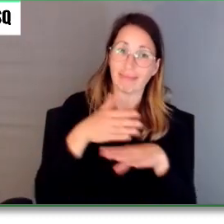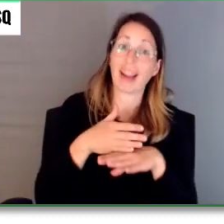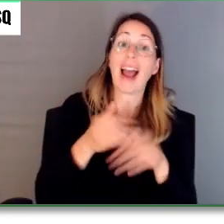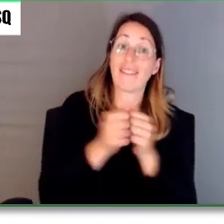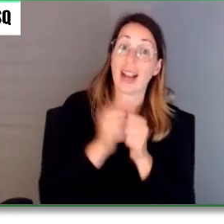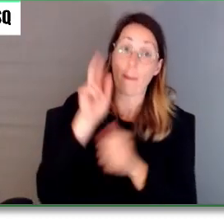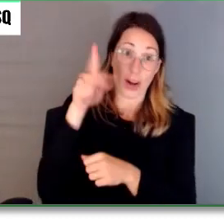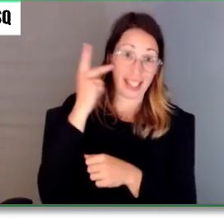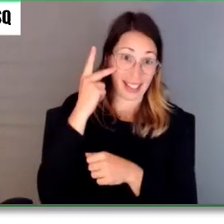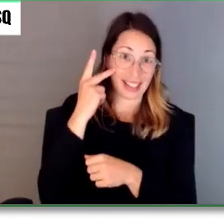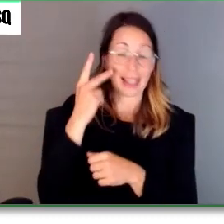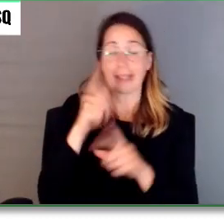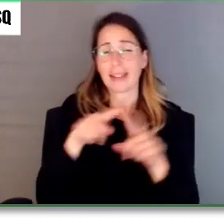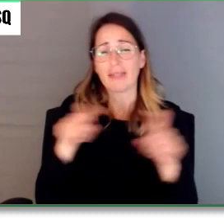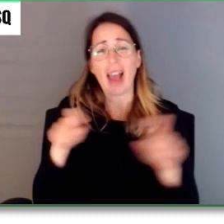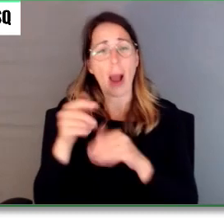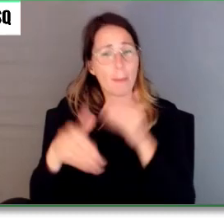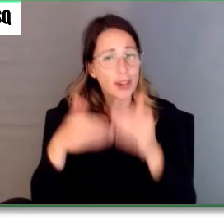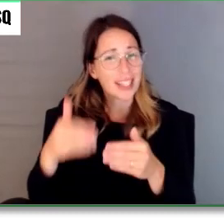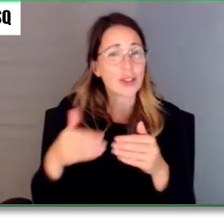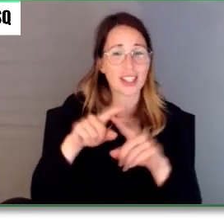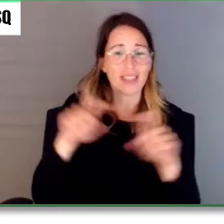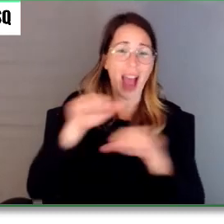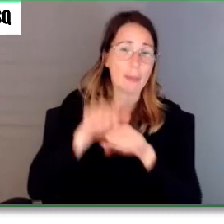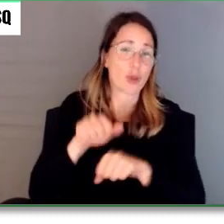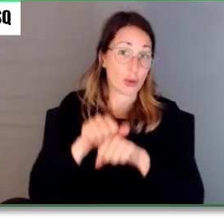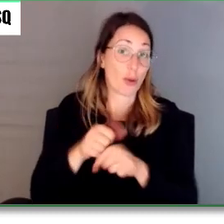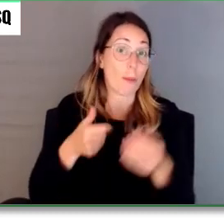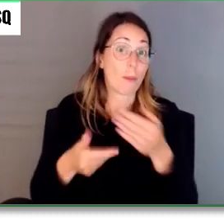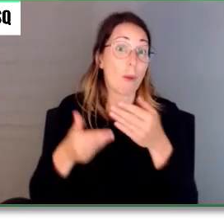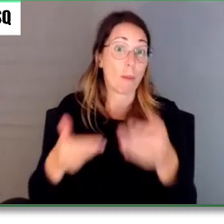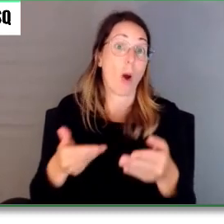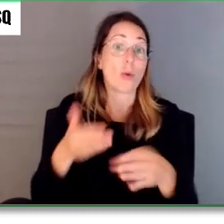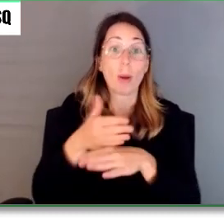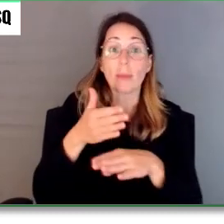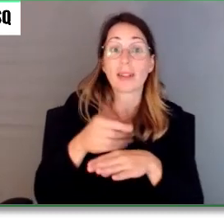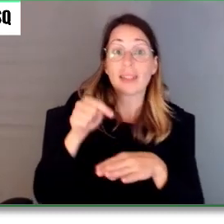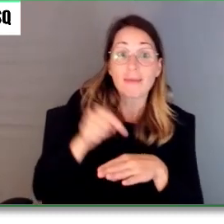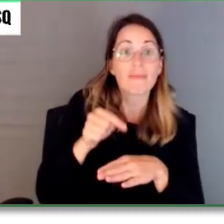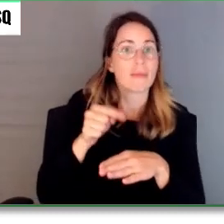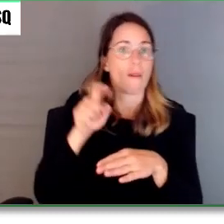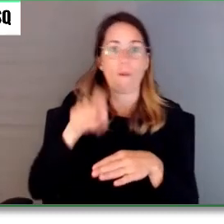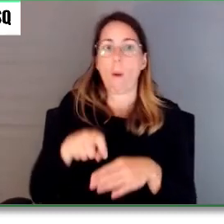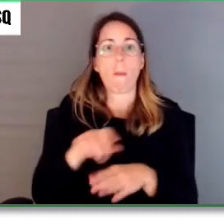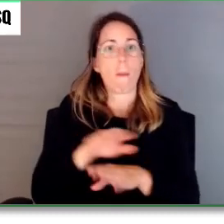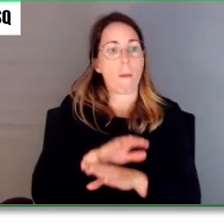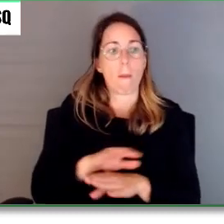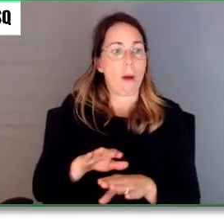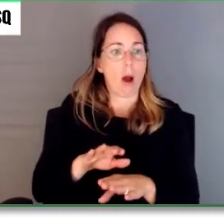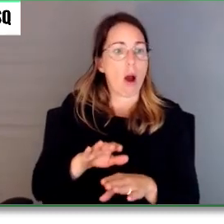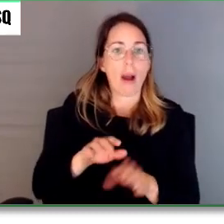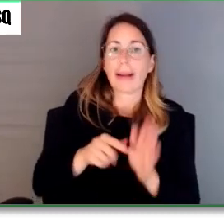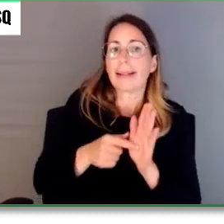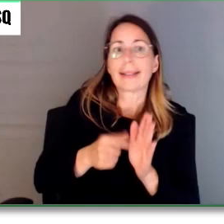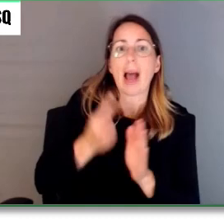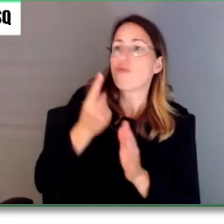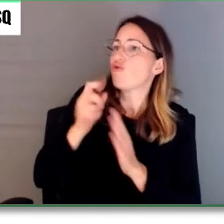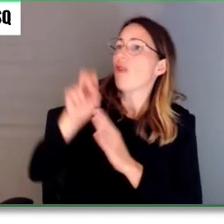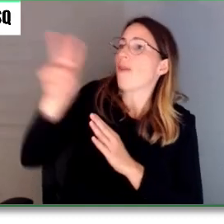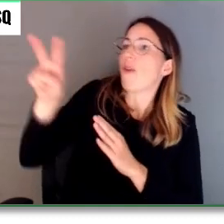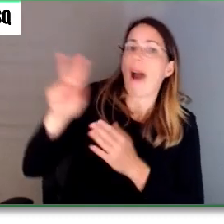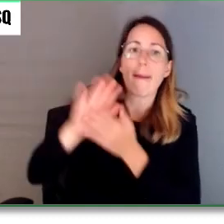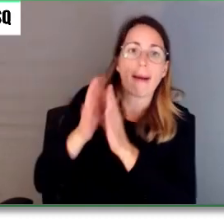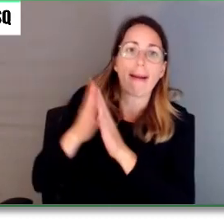et sa culture, on propose que l'accessibilité ne devait pas être envoyée à une unité, une agence, un département. Ça devrait